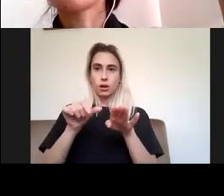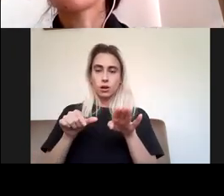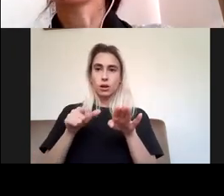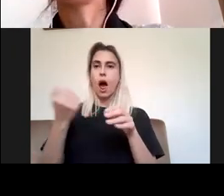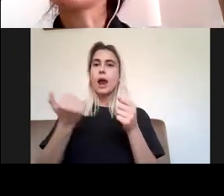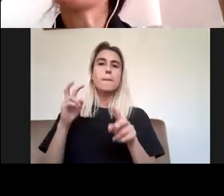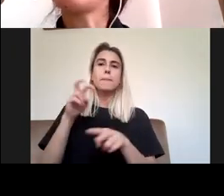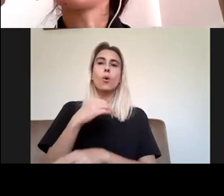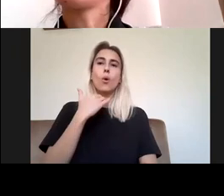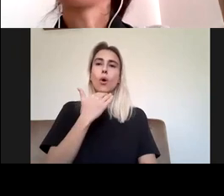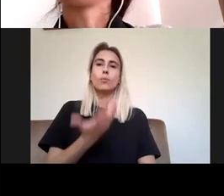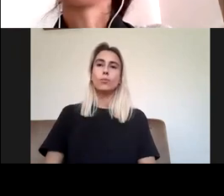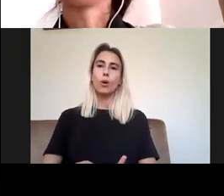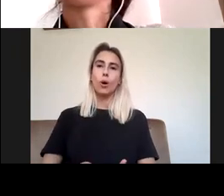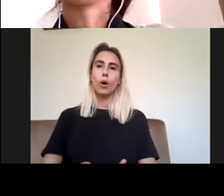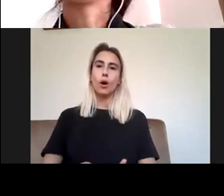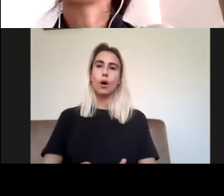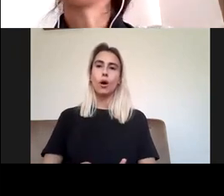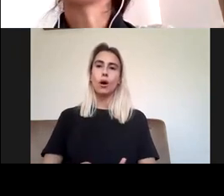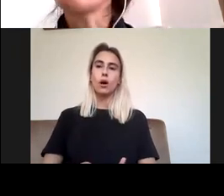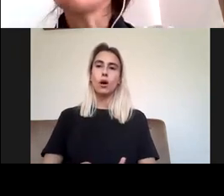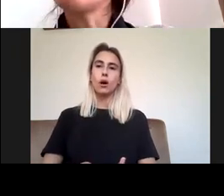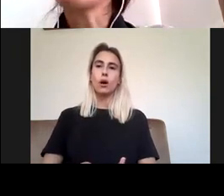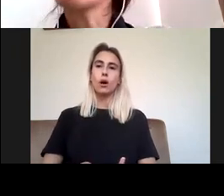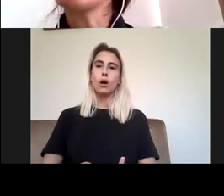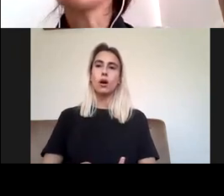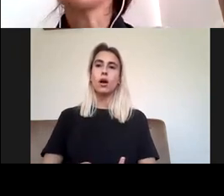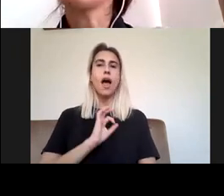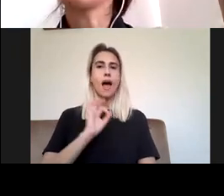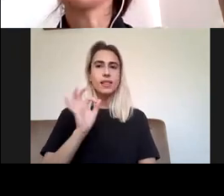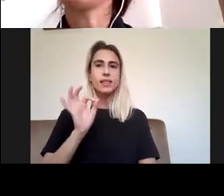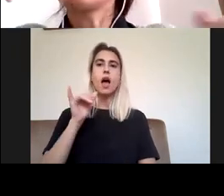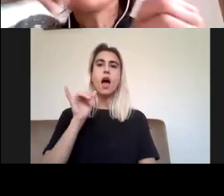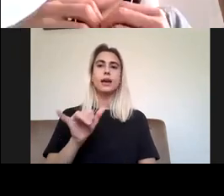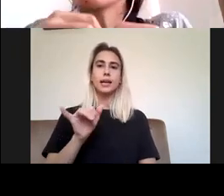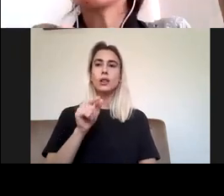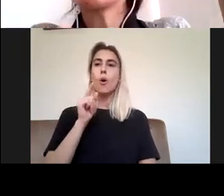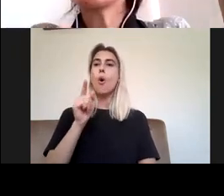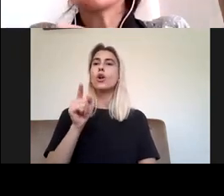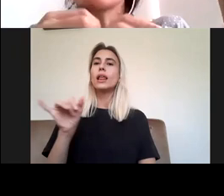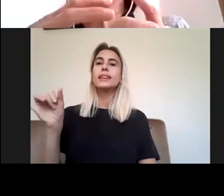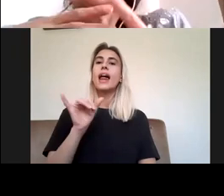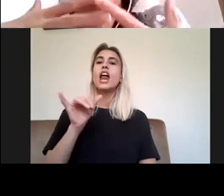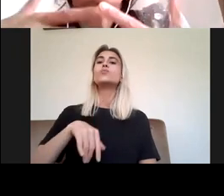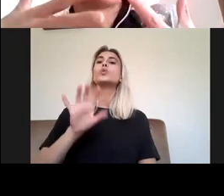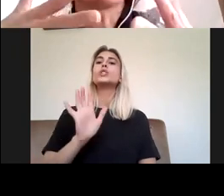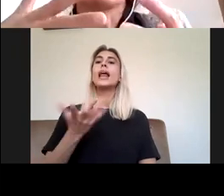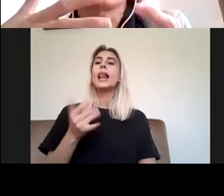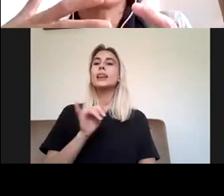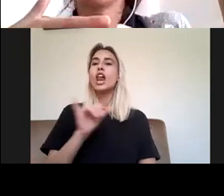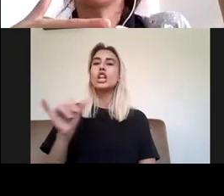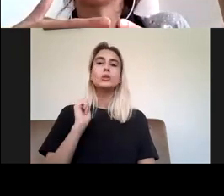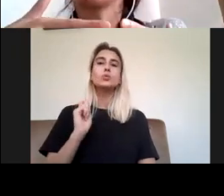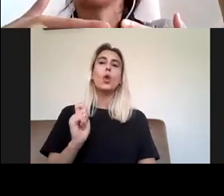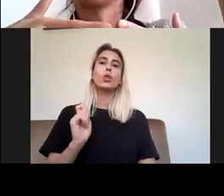binemiyoruz. Yani erişim %100 oluyor burada. Şimdi şöyle, orada da yanaşmıyorsa derken zaten yanaşmak zorunda